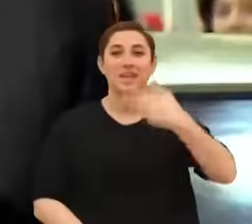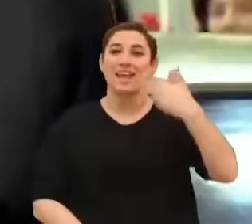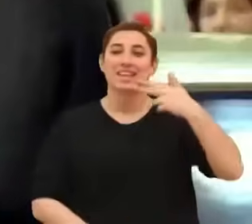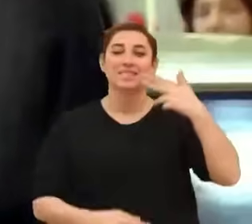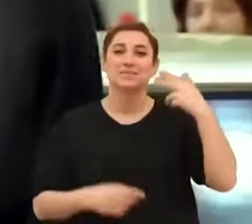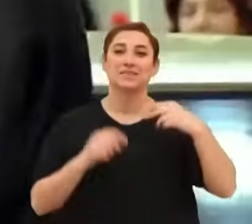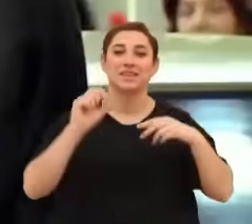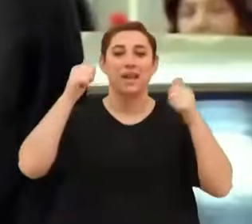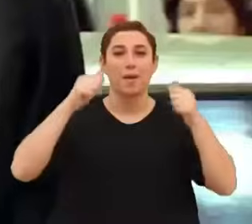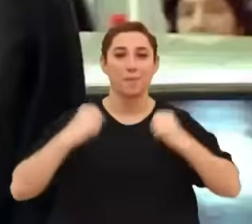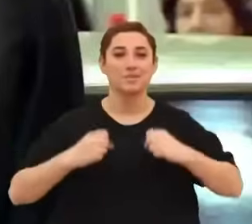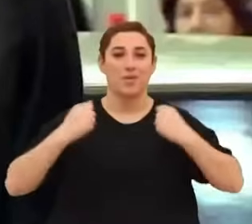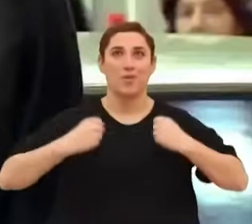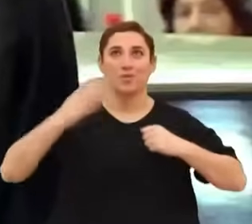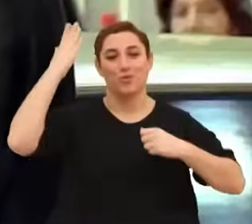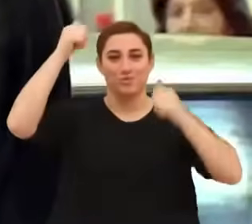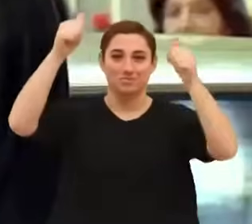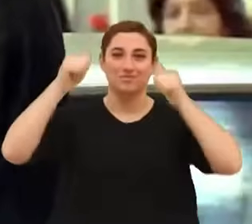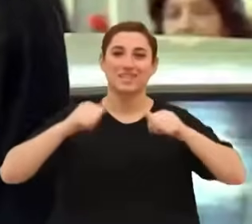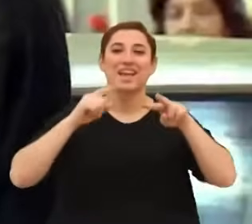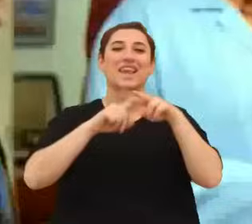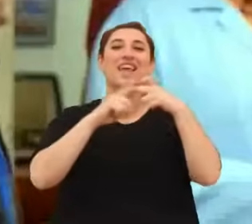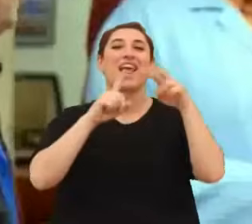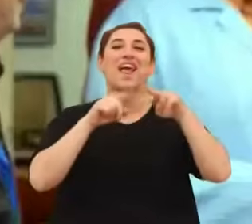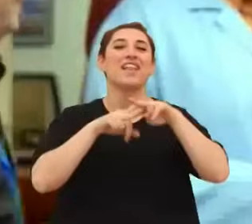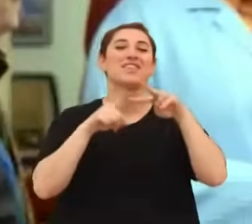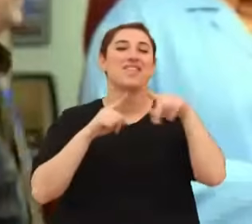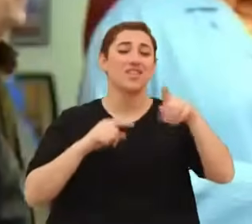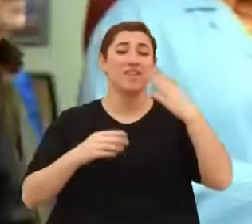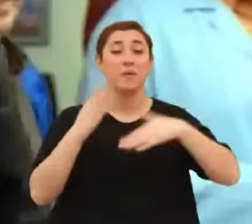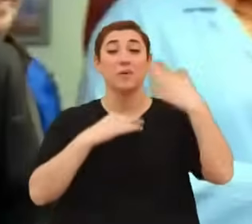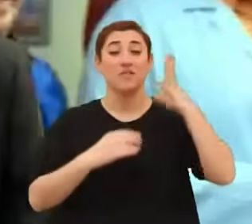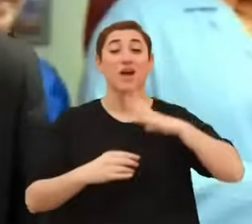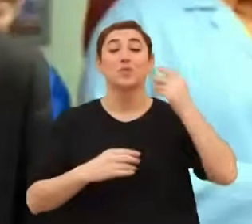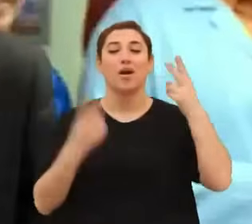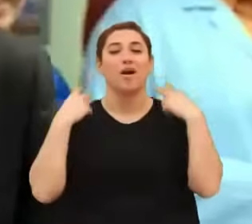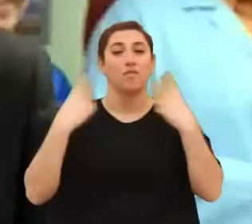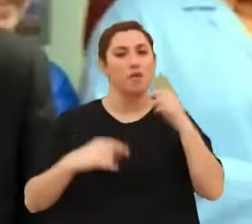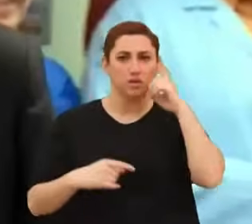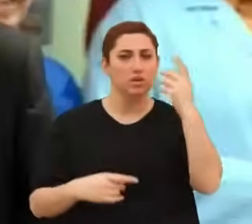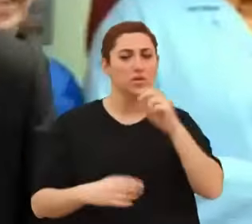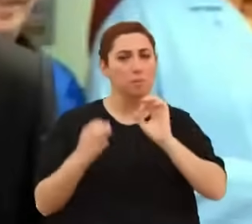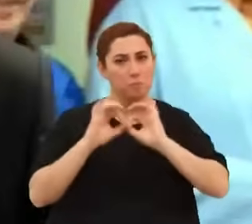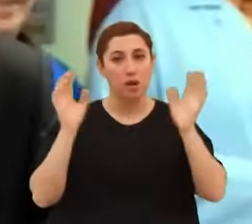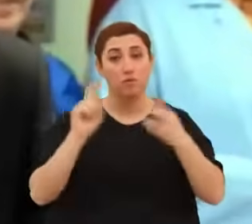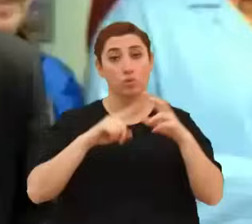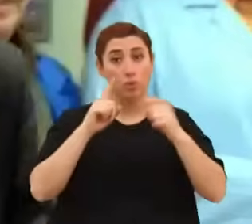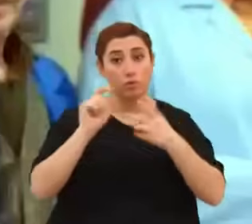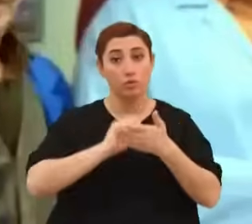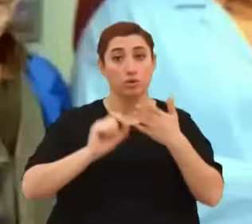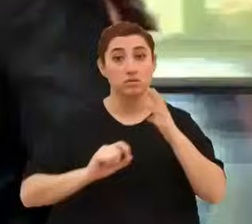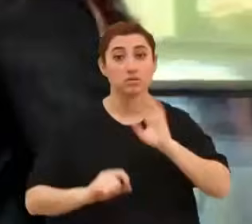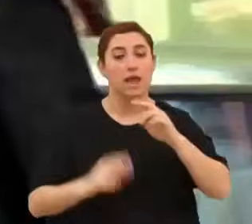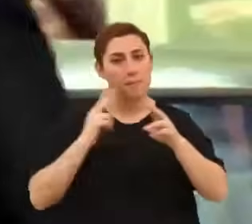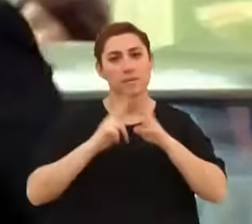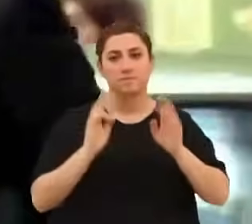resminizi yaptırsak, makamınızı assak, Kenan Evren'in vardı, çok havalı oluyor. Aa, vallahi çok iyi fikir. Bravo Danyal, not al bunu. Hemen